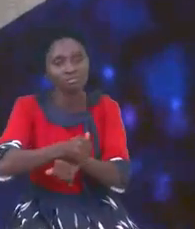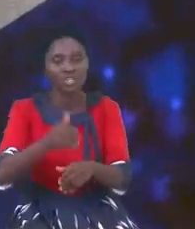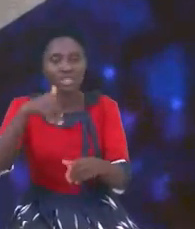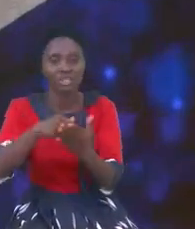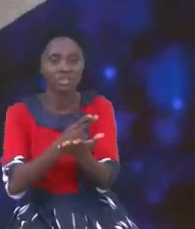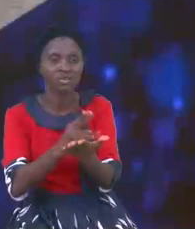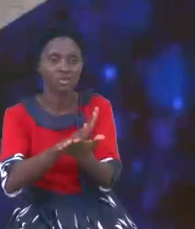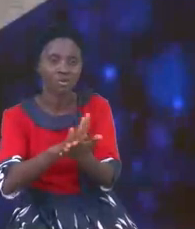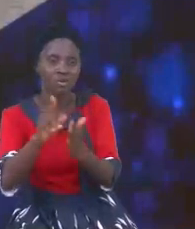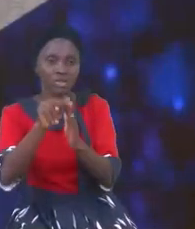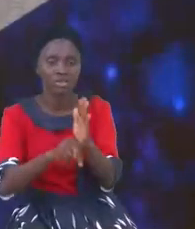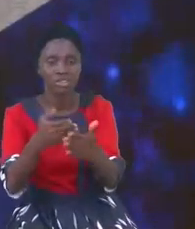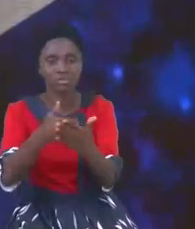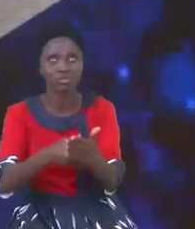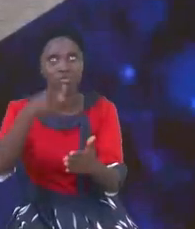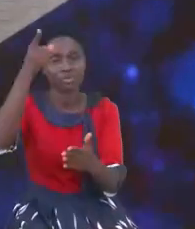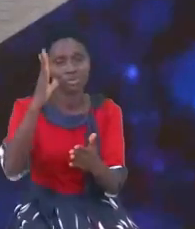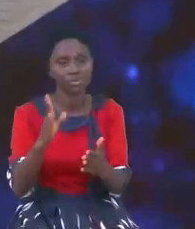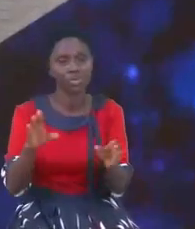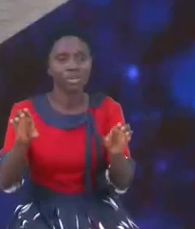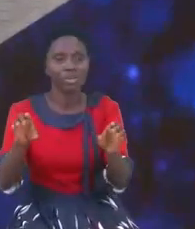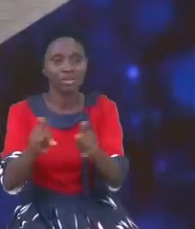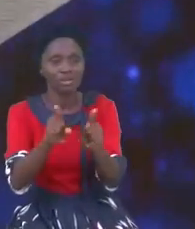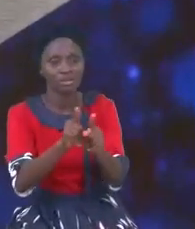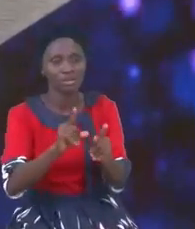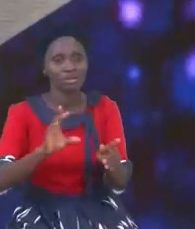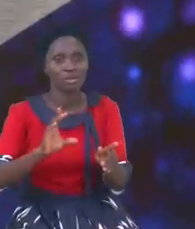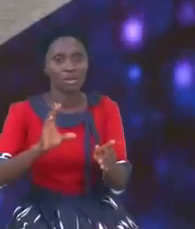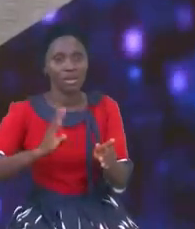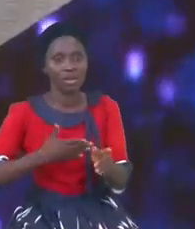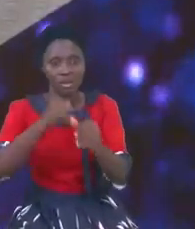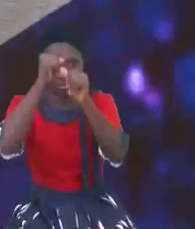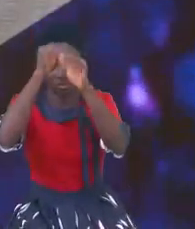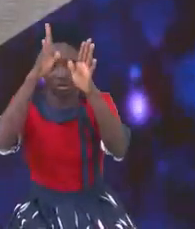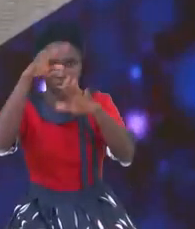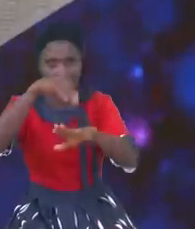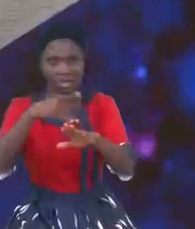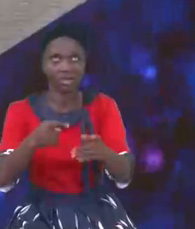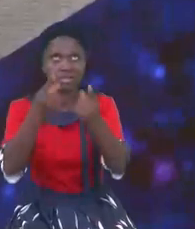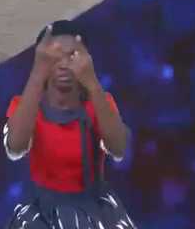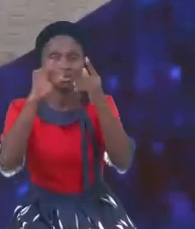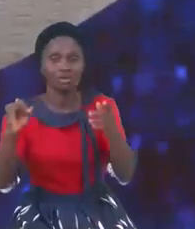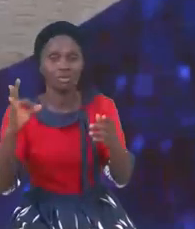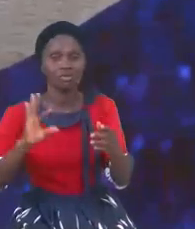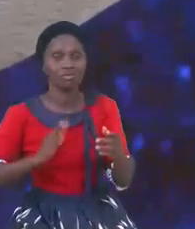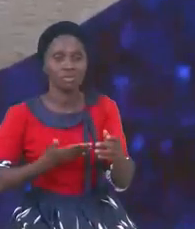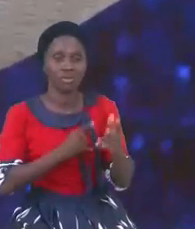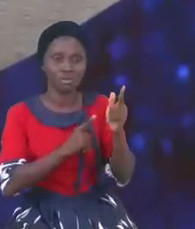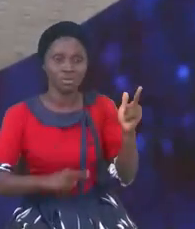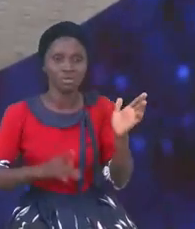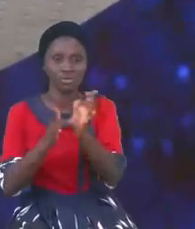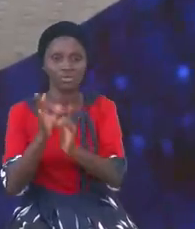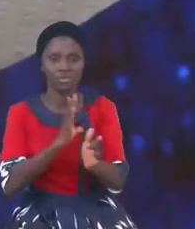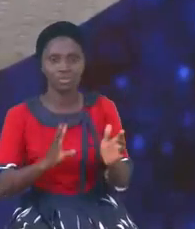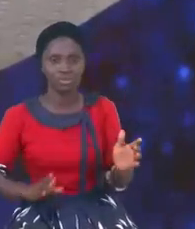Père lors de l'avènement de notre Seigneur Jésus avec tous